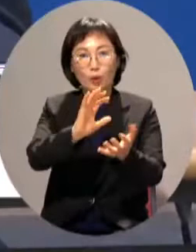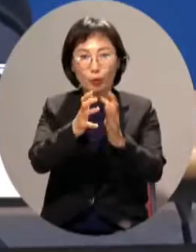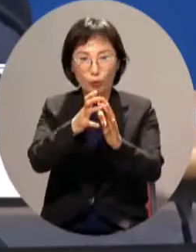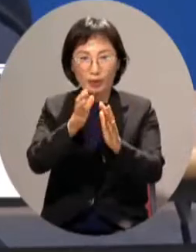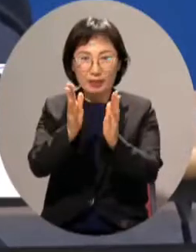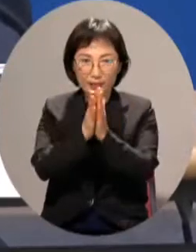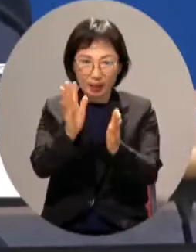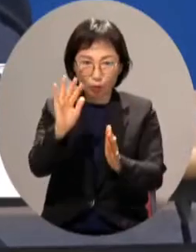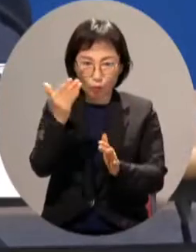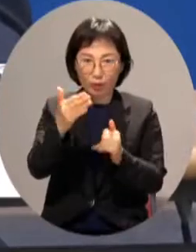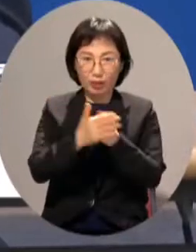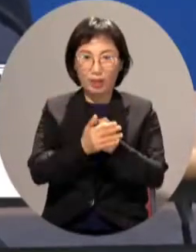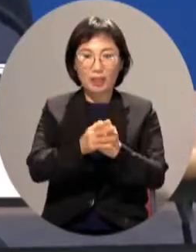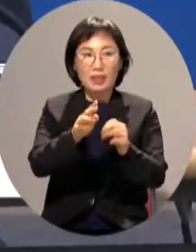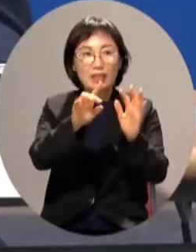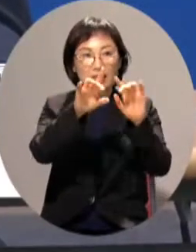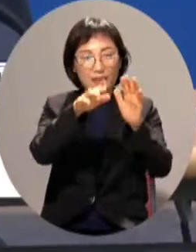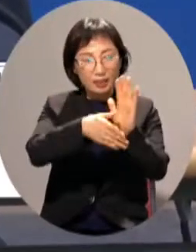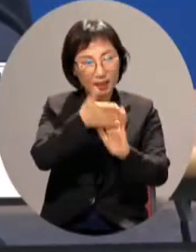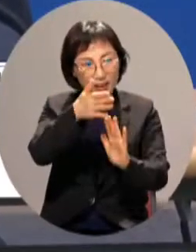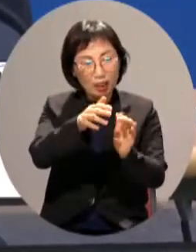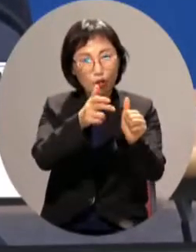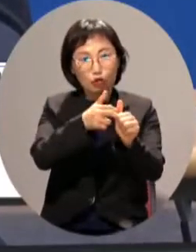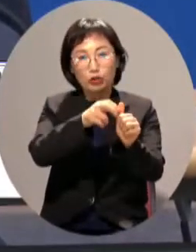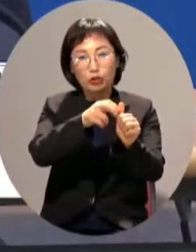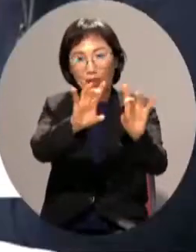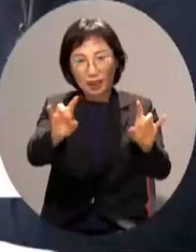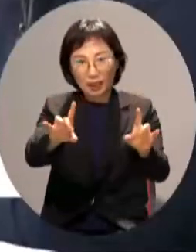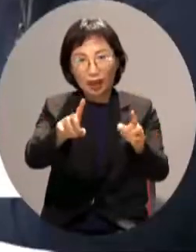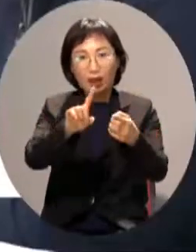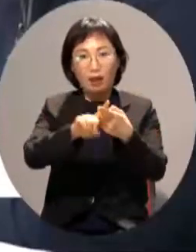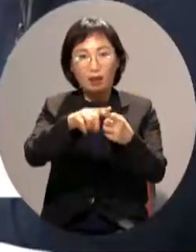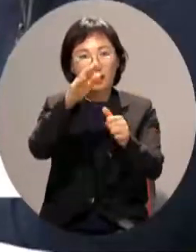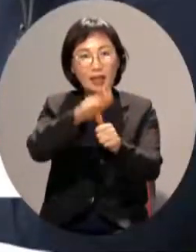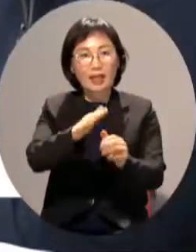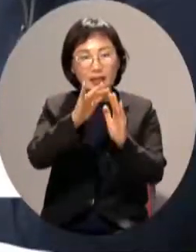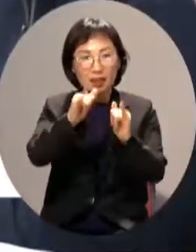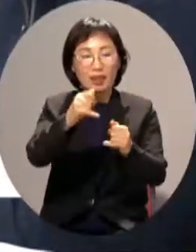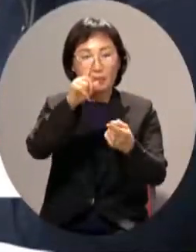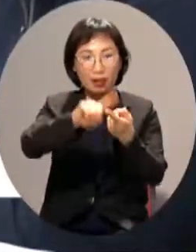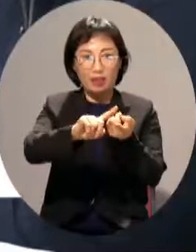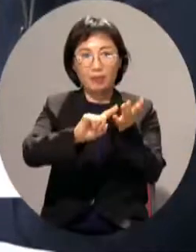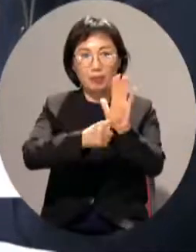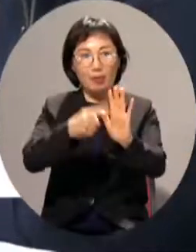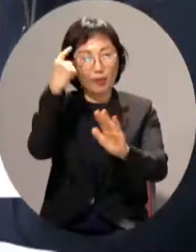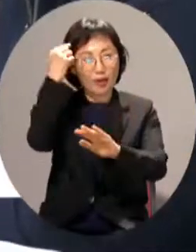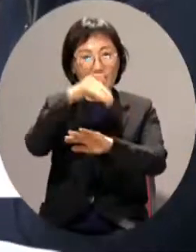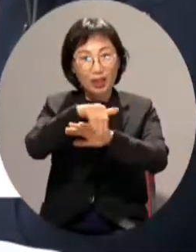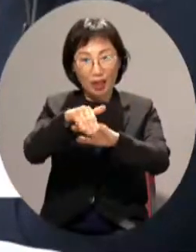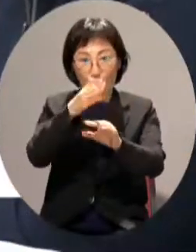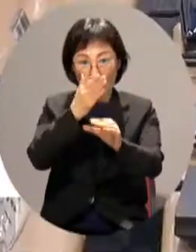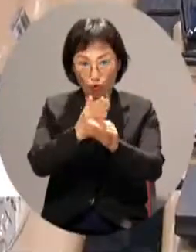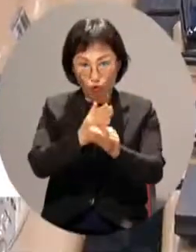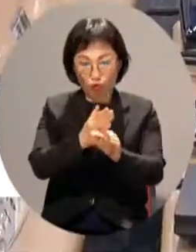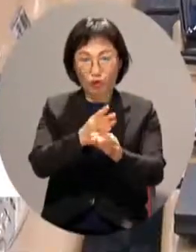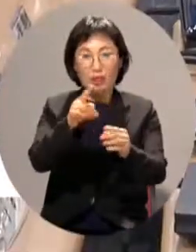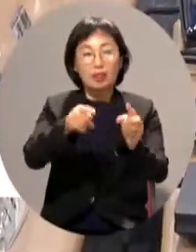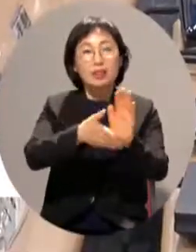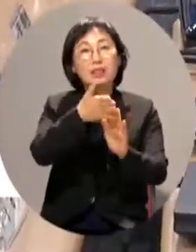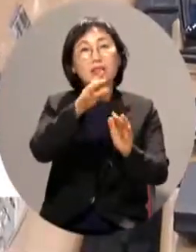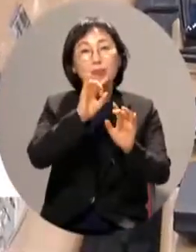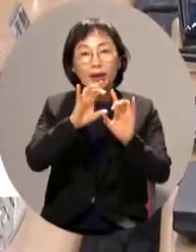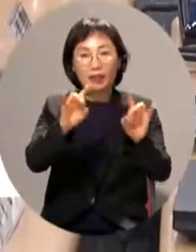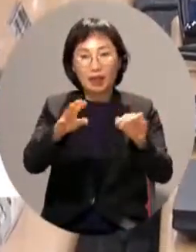조만간 시 군별로 커드 프 대상과 경선 후보를 확정해 발표할 예정입니다 민주당 의 경우 시 군별로